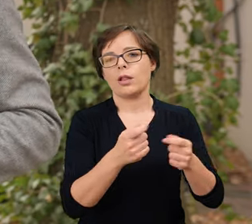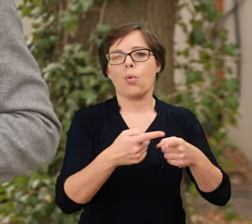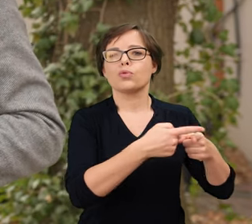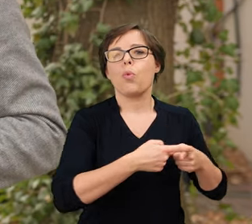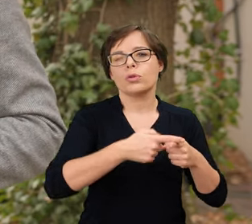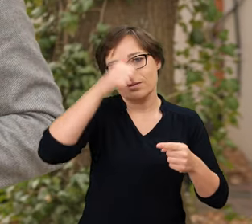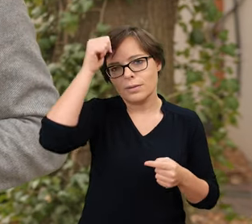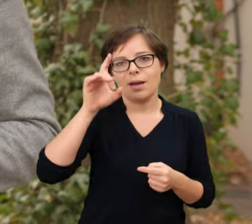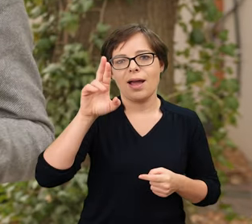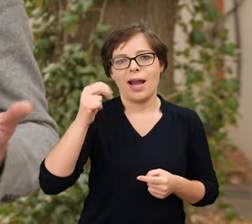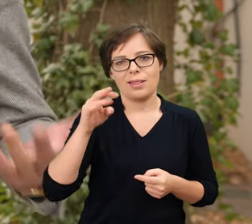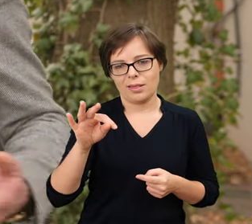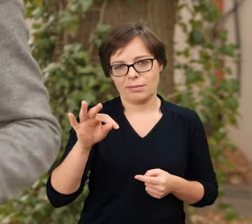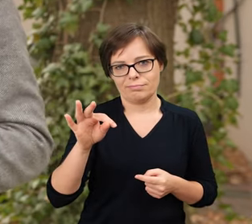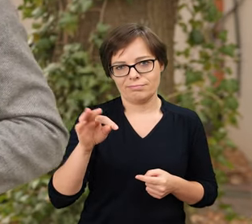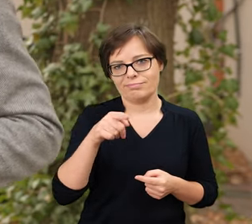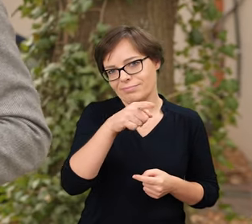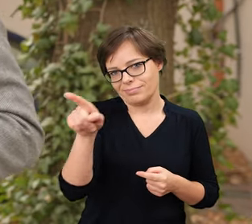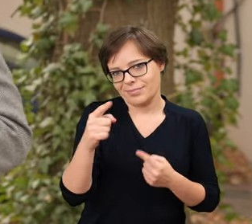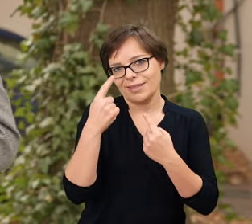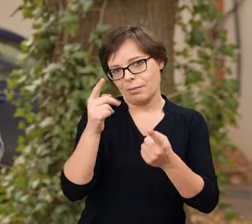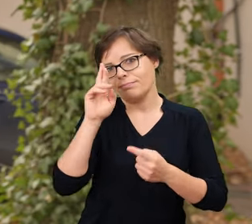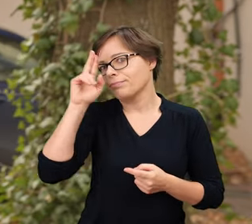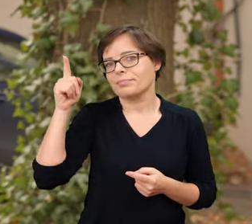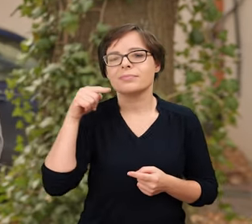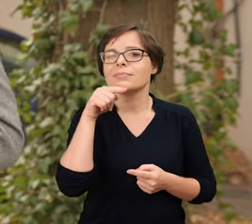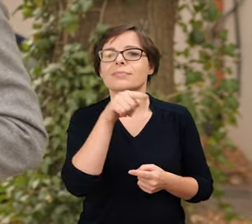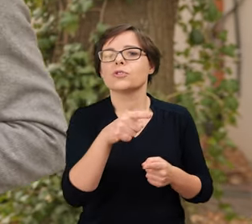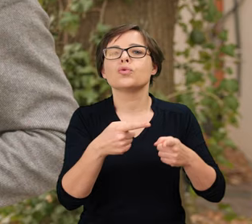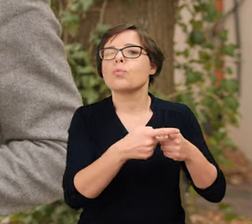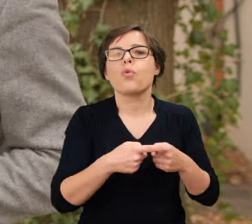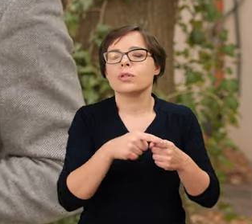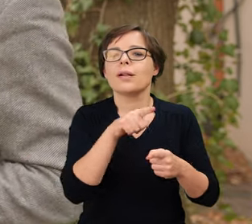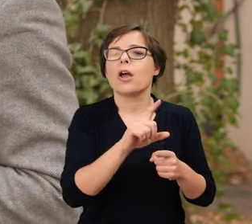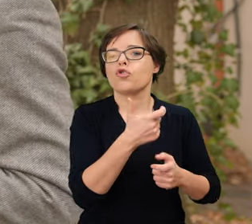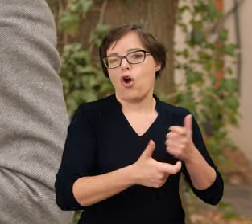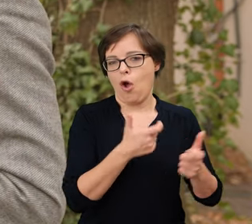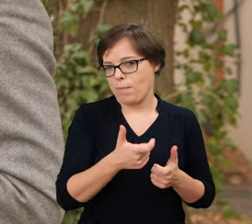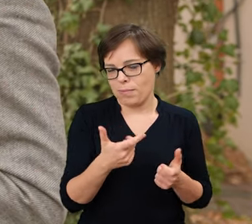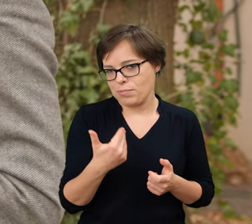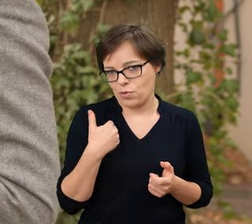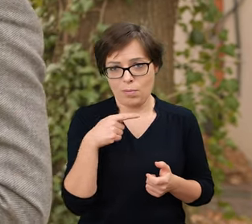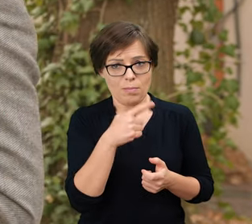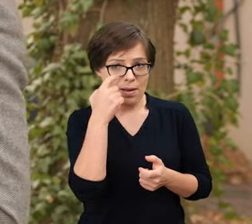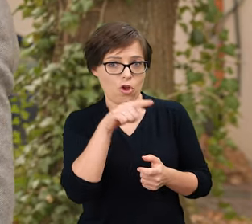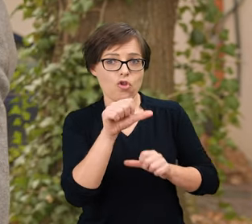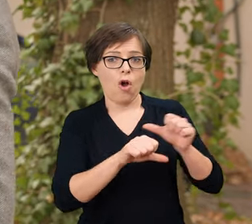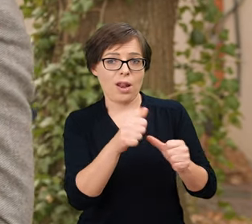spółdzielni Granat. Możemy się domyślać, czym zajmowała się pod koniec lat 30.